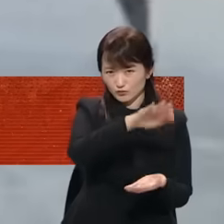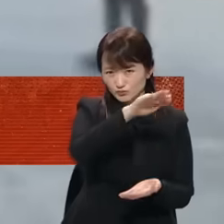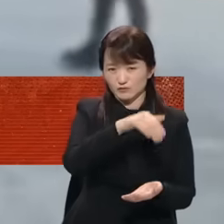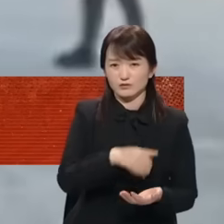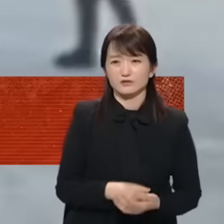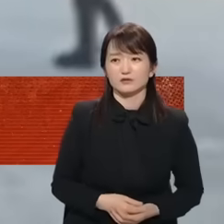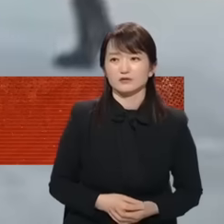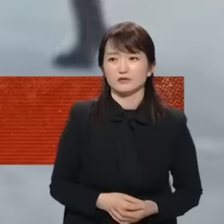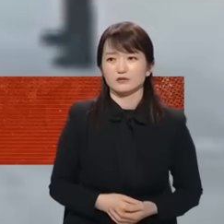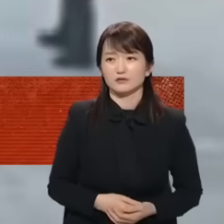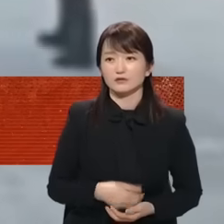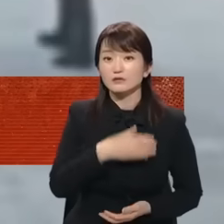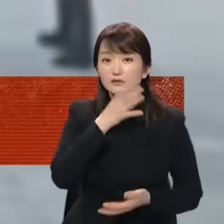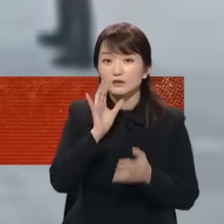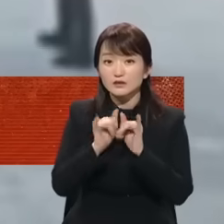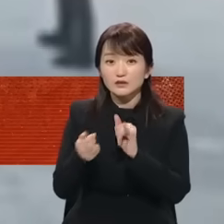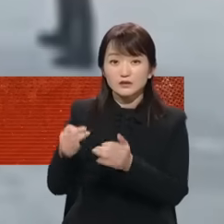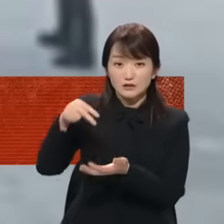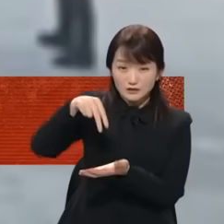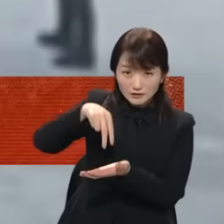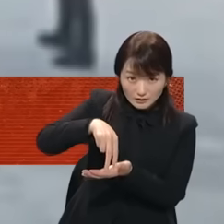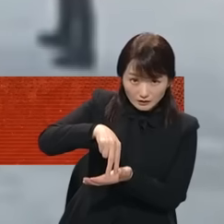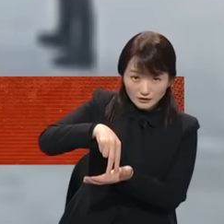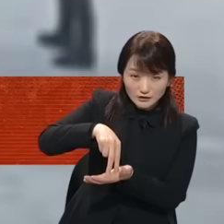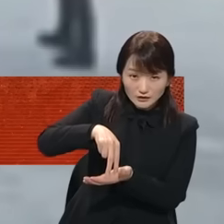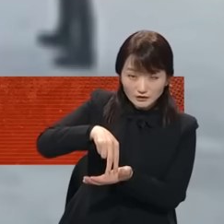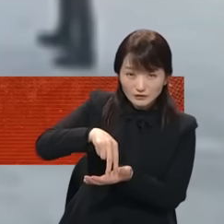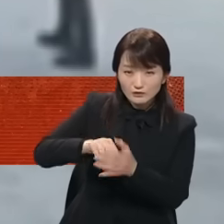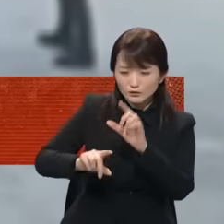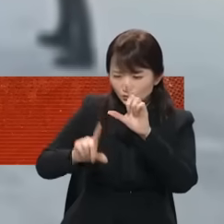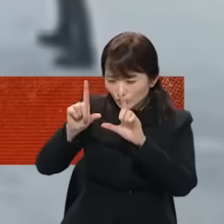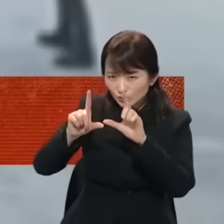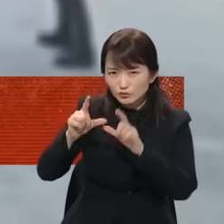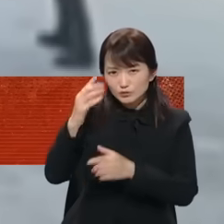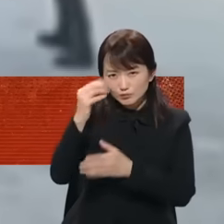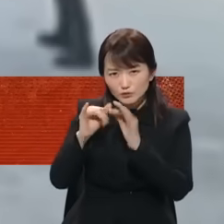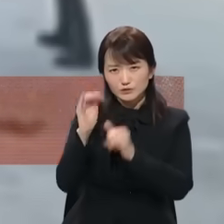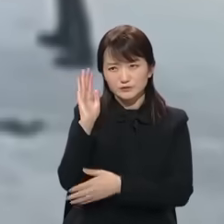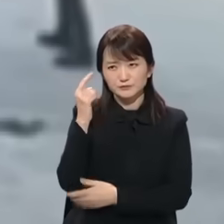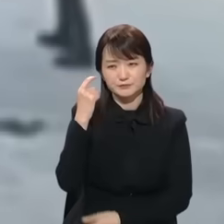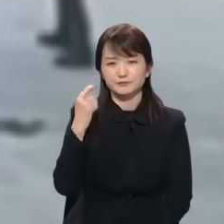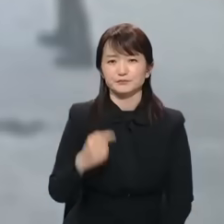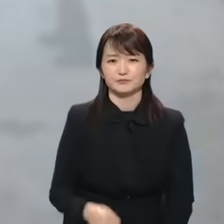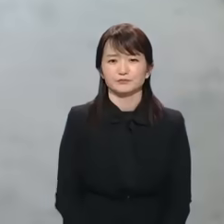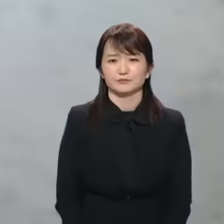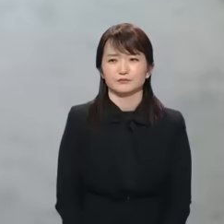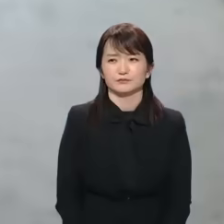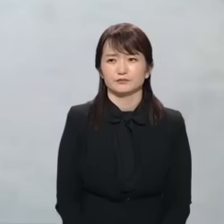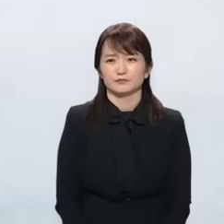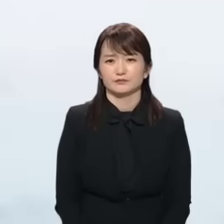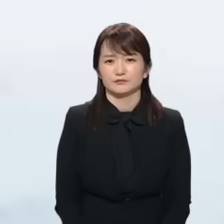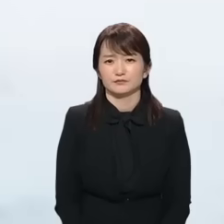하죠 다행히도 노인도 자리에서 몸을 일으켜 세우는 모습인데요 당시 목격자 이야기 들어보겠습니다